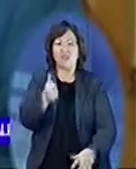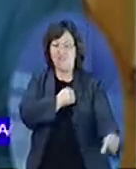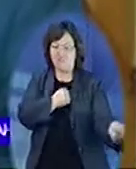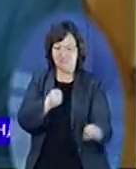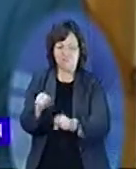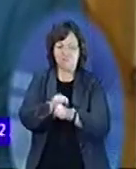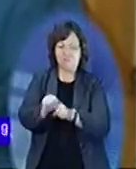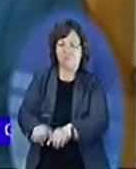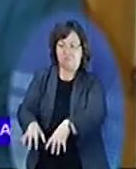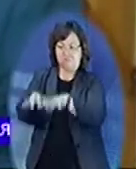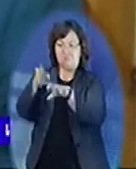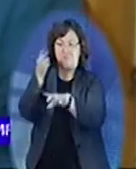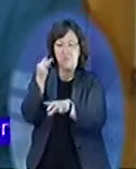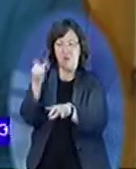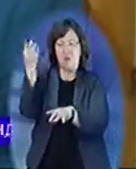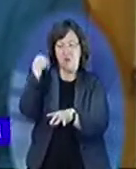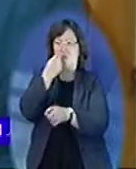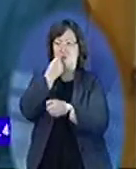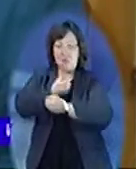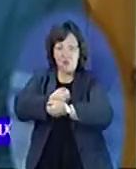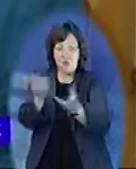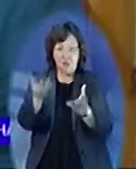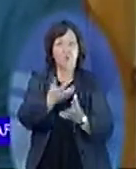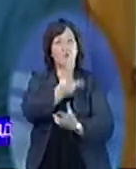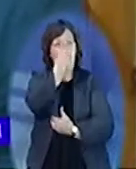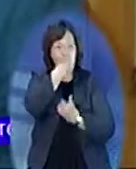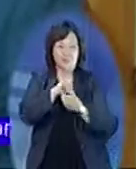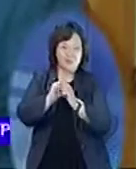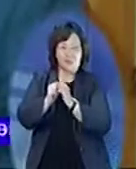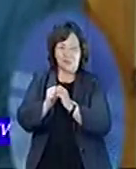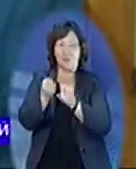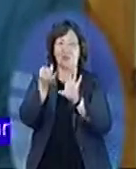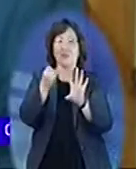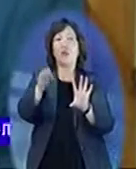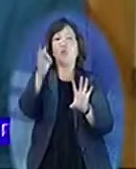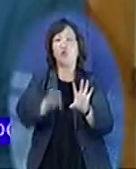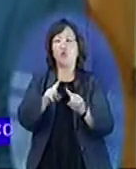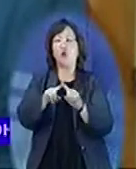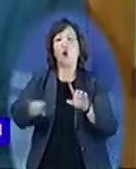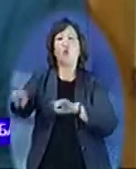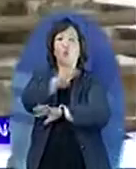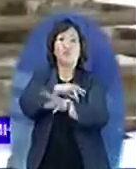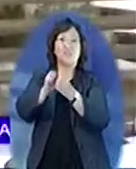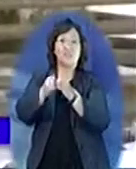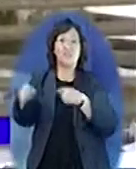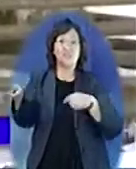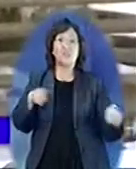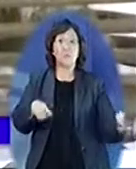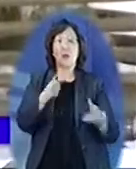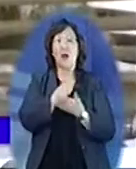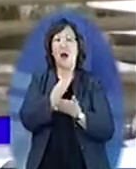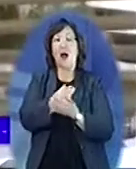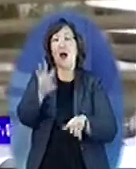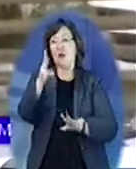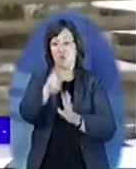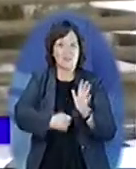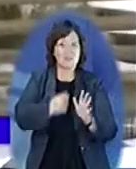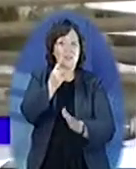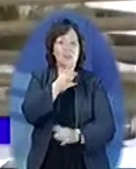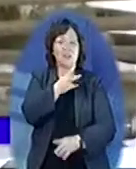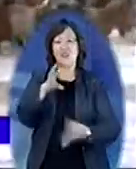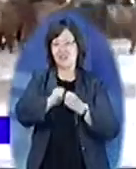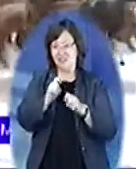өгсөн. За энэ нь бол ерөөхдөө 70%-тай биелдэлтэй явж байна. Энэ бас нэлээд бодиттой тоо байна. Мөн 12 дугаар сарын 1-ээс